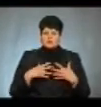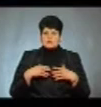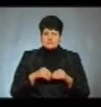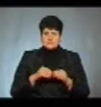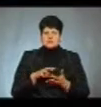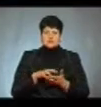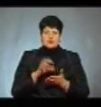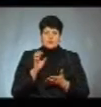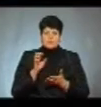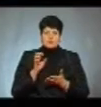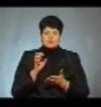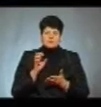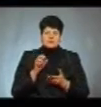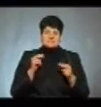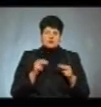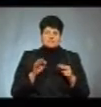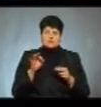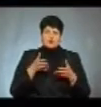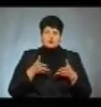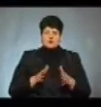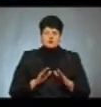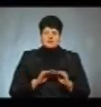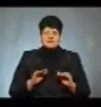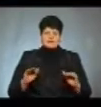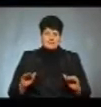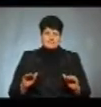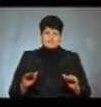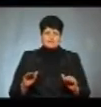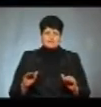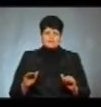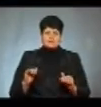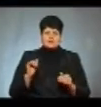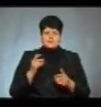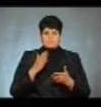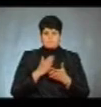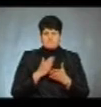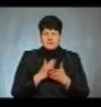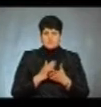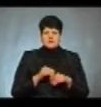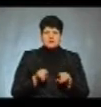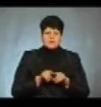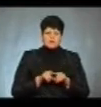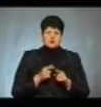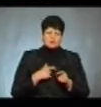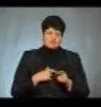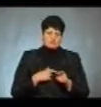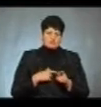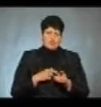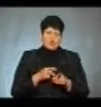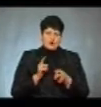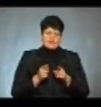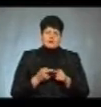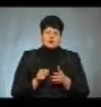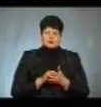копією свідоцтва про народження про дітей. І мати також з собою оригінали цих документів.